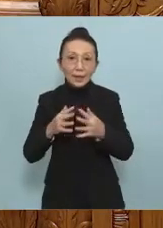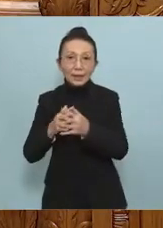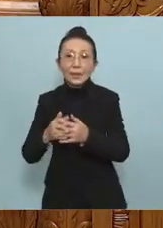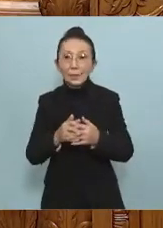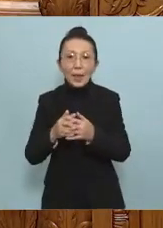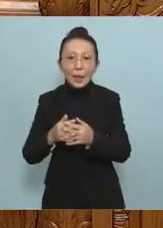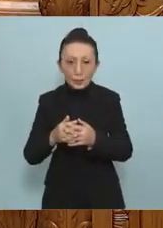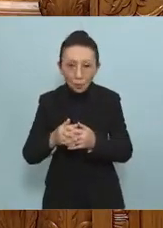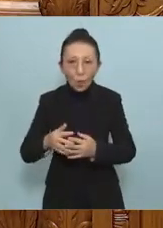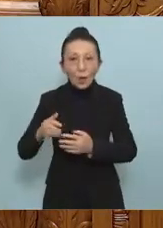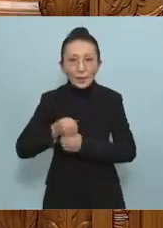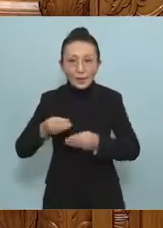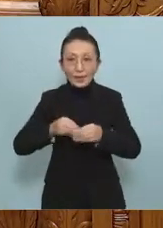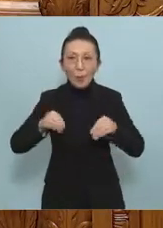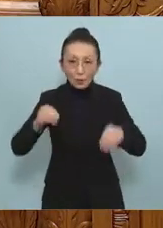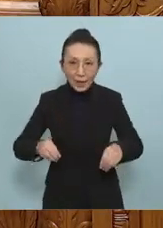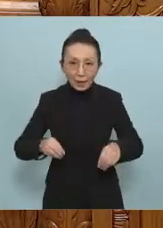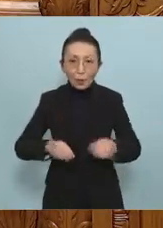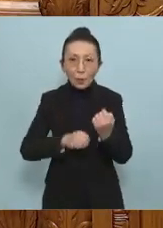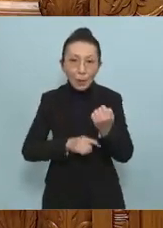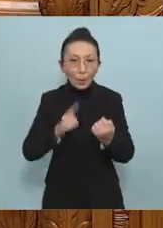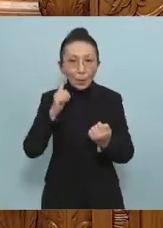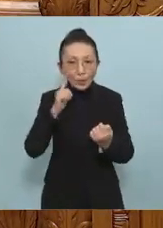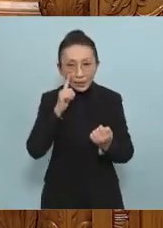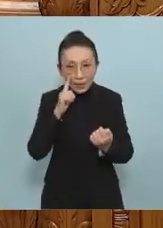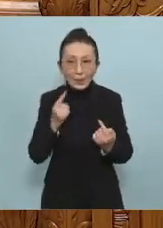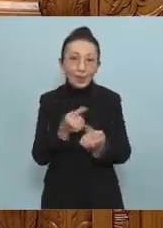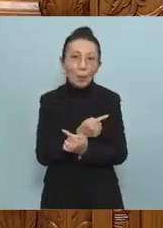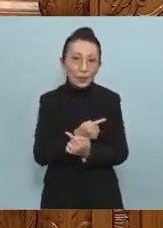へ動くときではないのか、答弁を求めます。